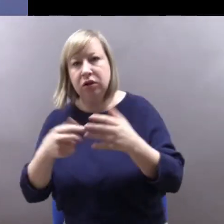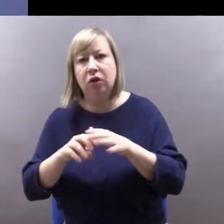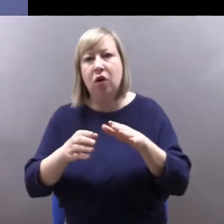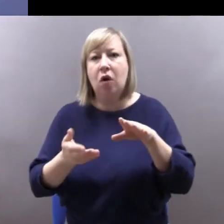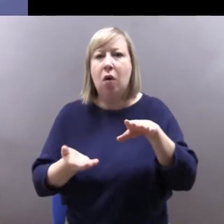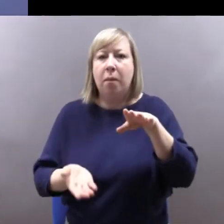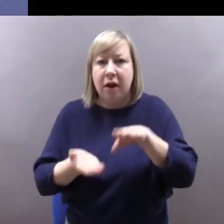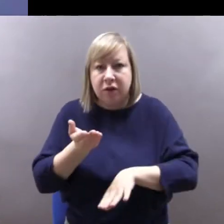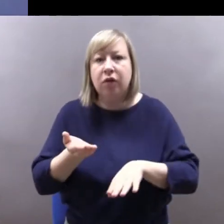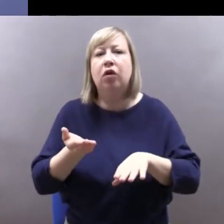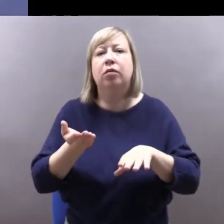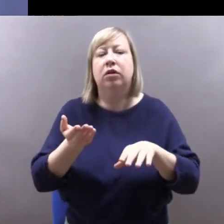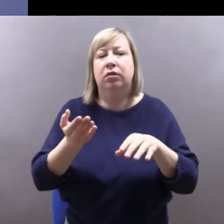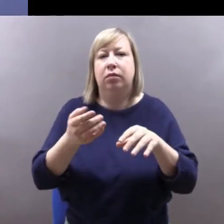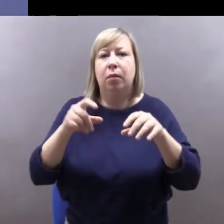dopiero zaczęły